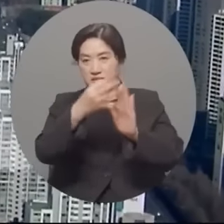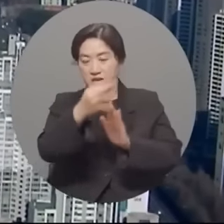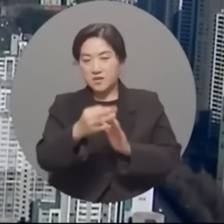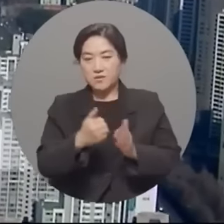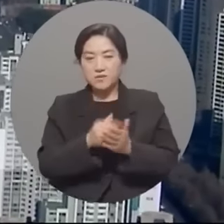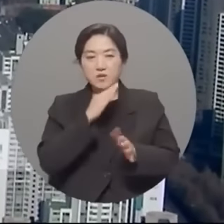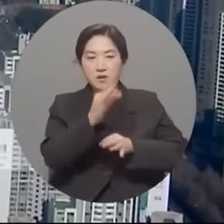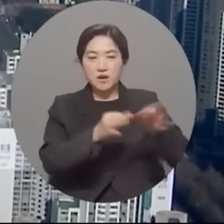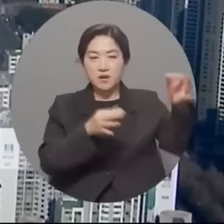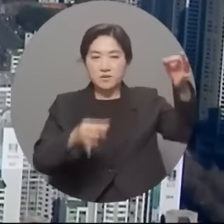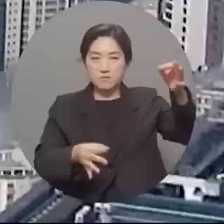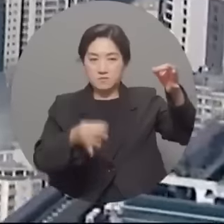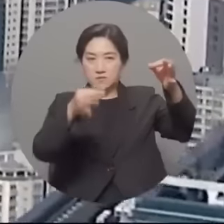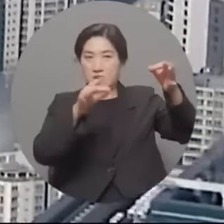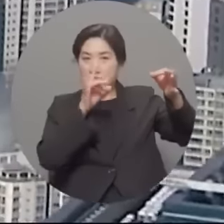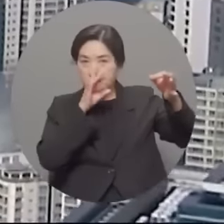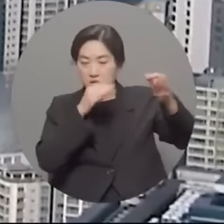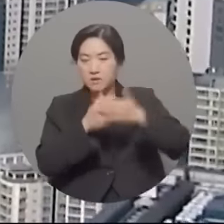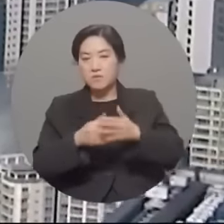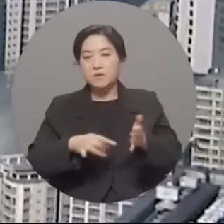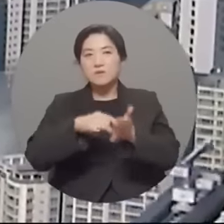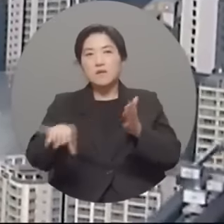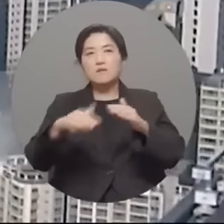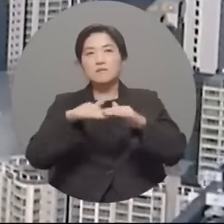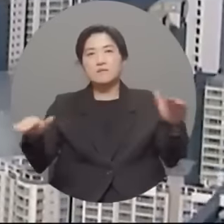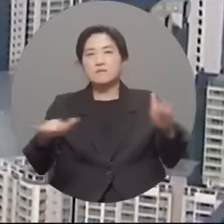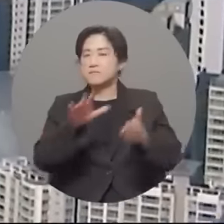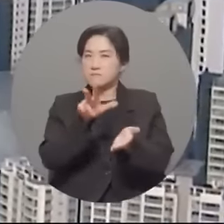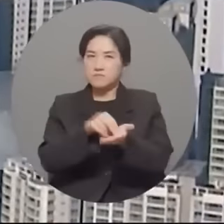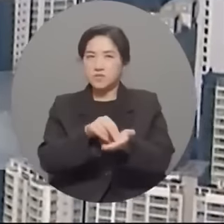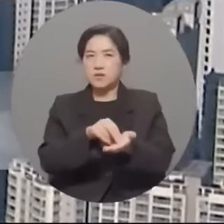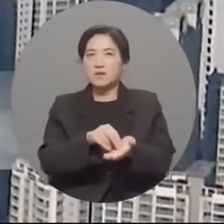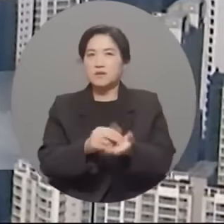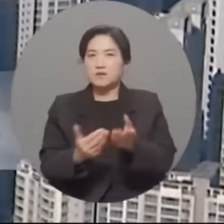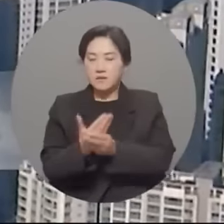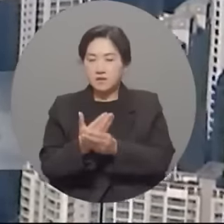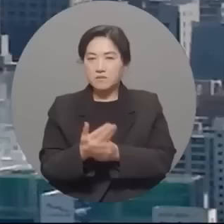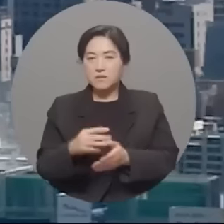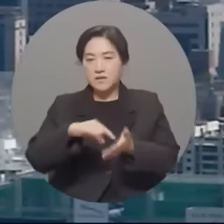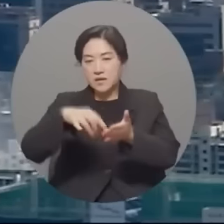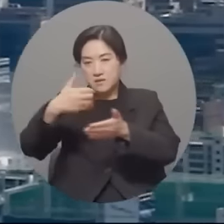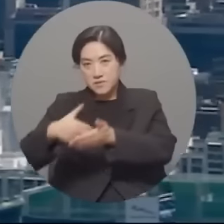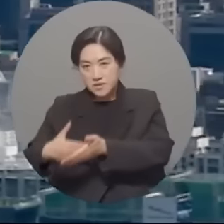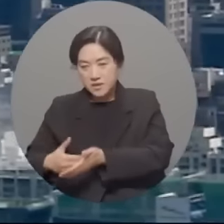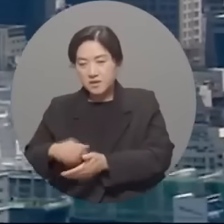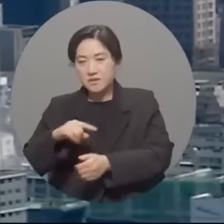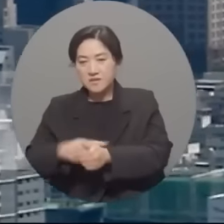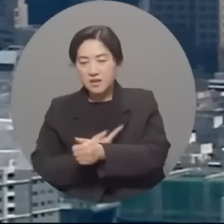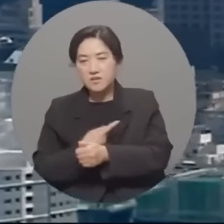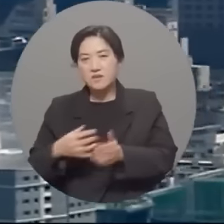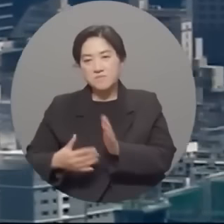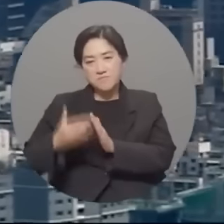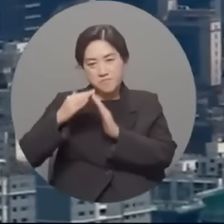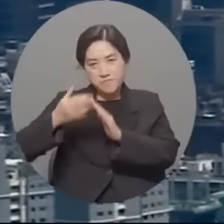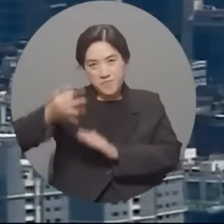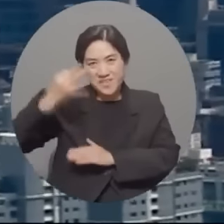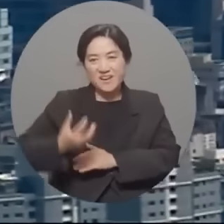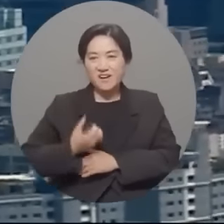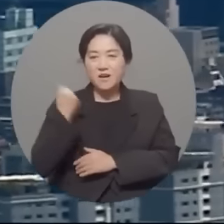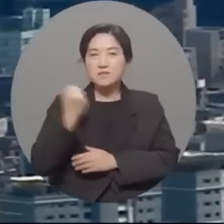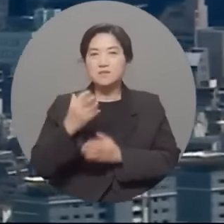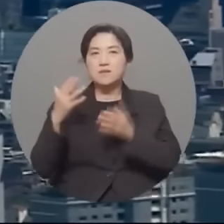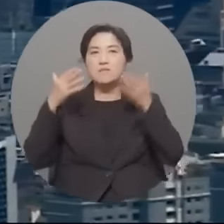반하지 못할 경우 조 성이 훼손되고 감세 혜택이 고가의 주택 소유자들에게 집중된다는